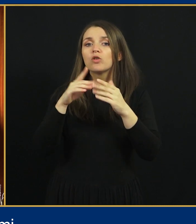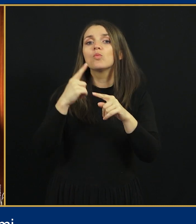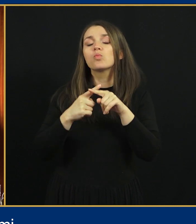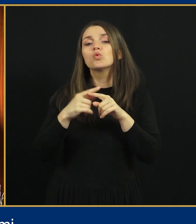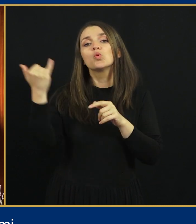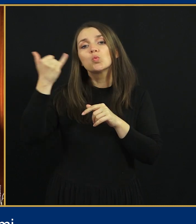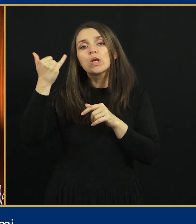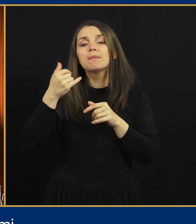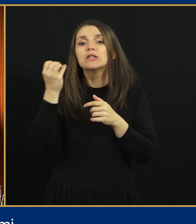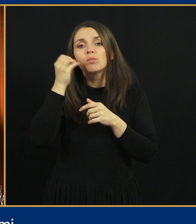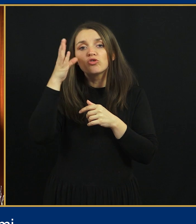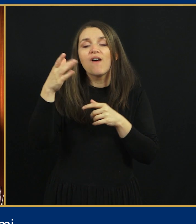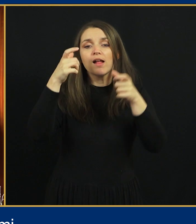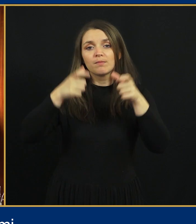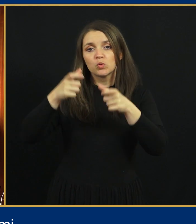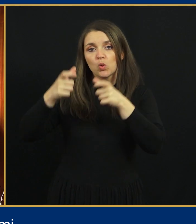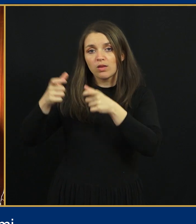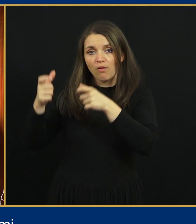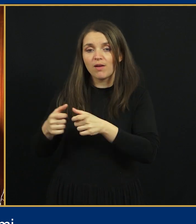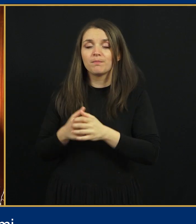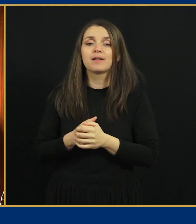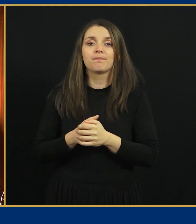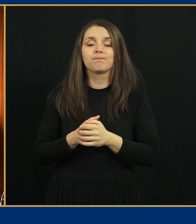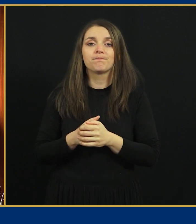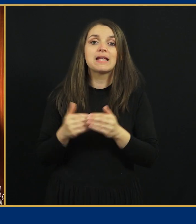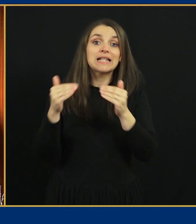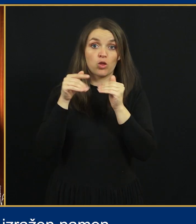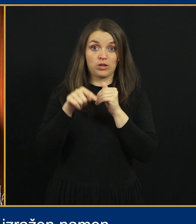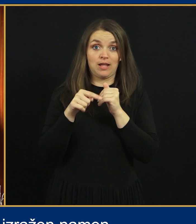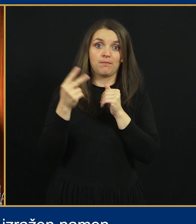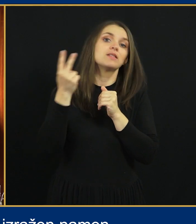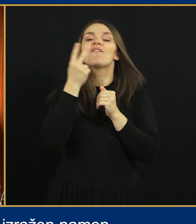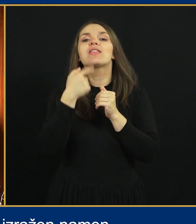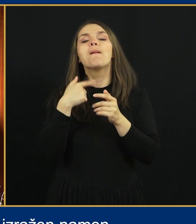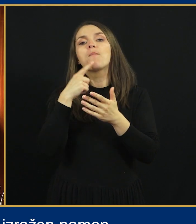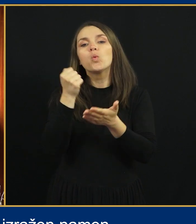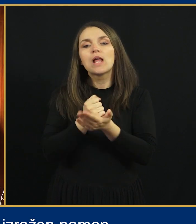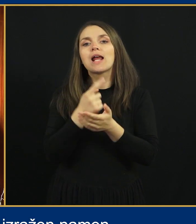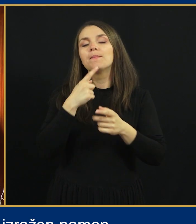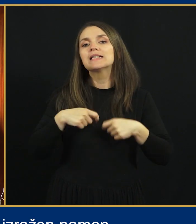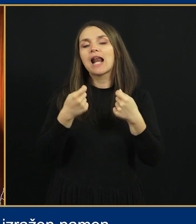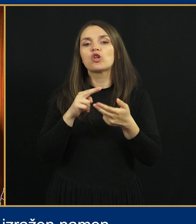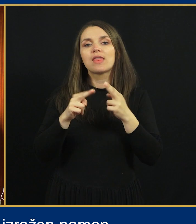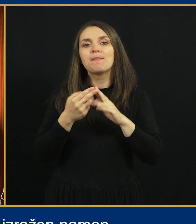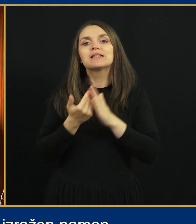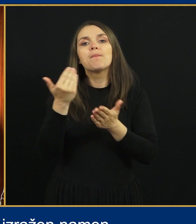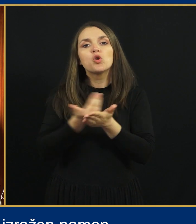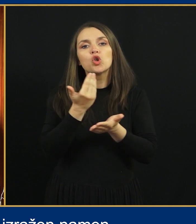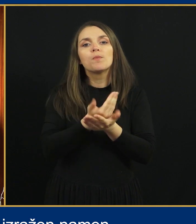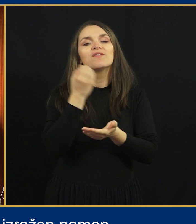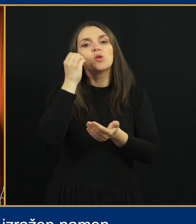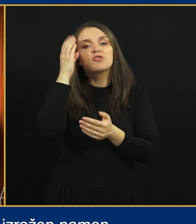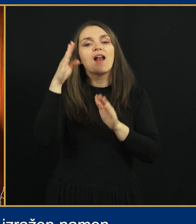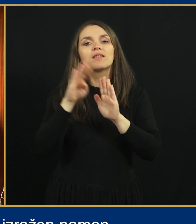domačimi in tujimi izobraževalnimi ustanovami. Skladno s tem seveda poudarjam izražen namen po